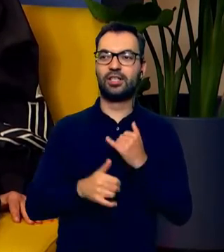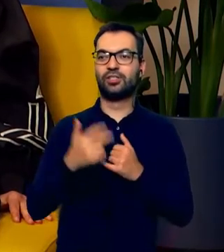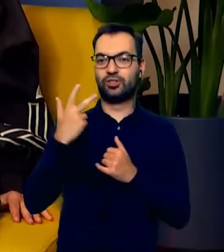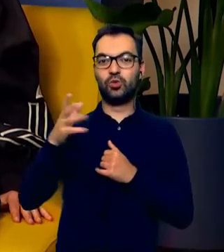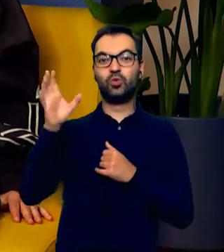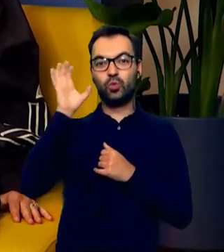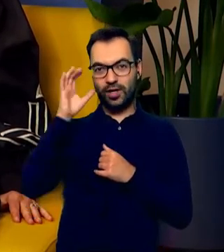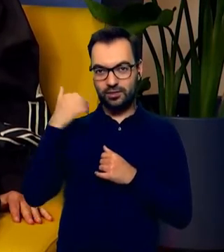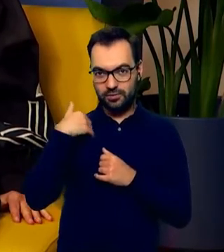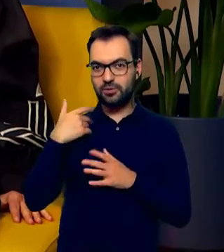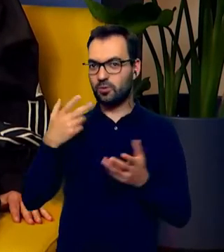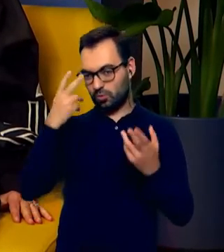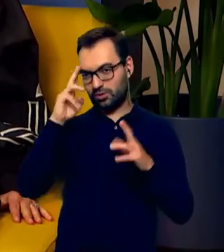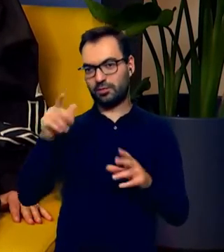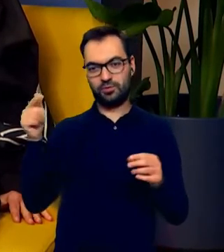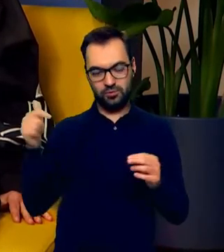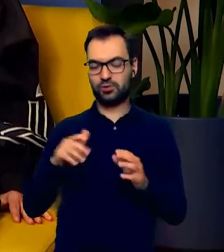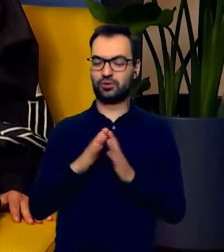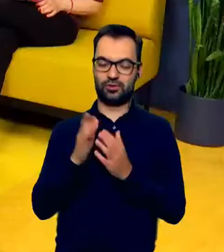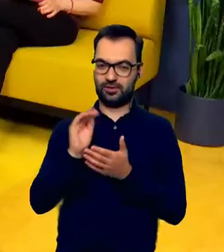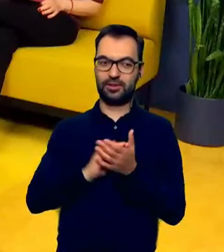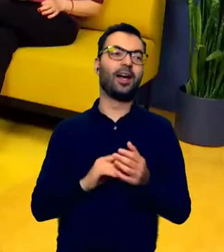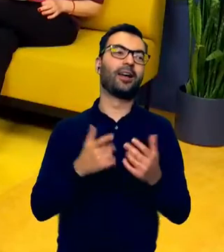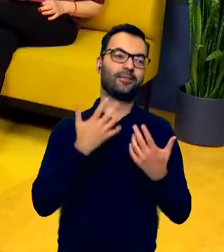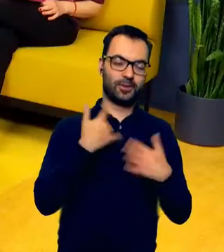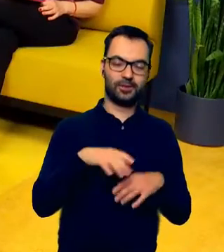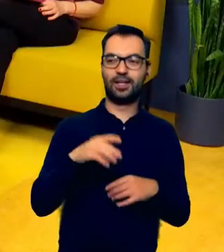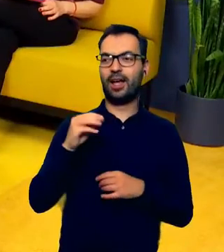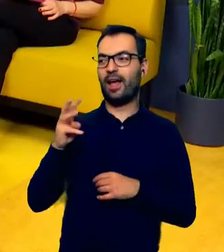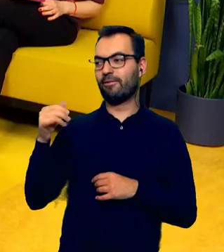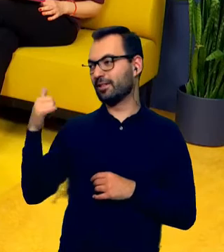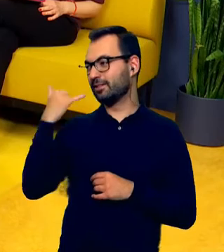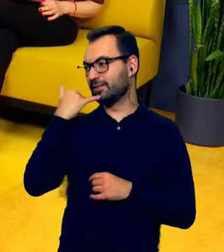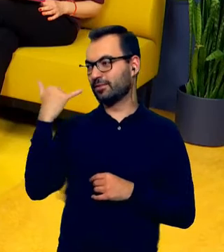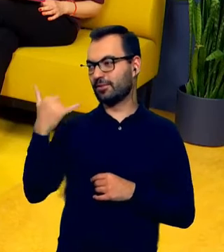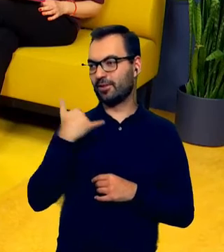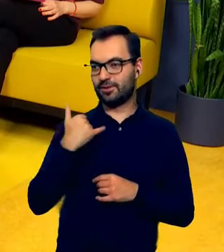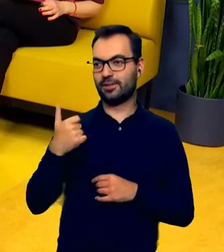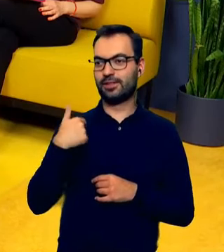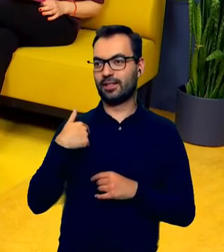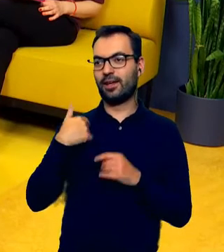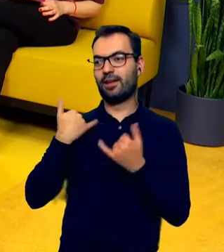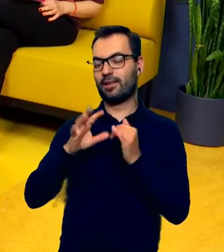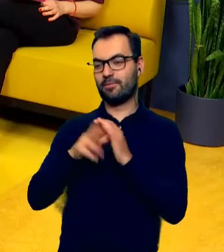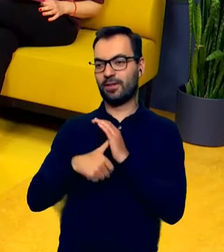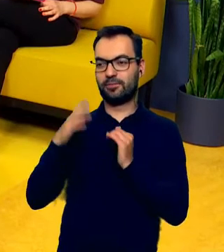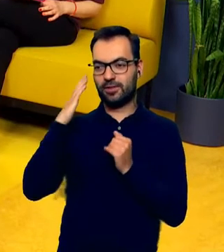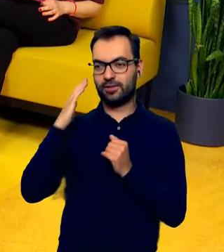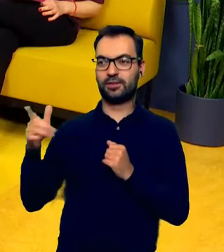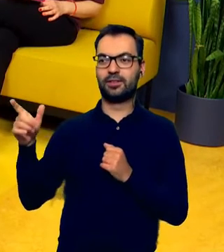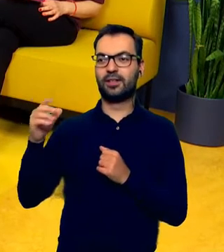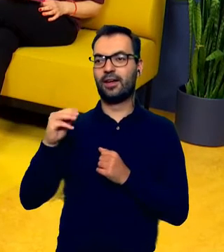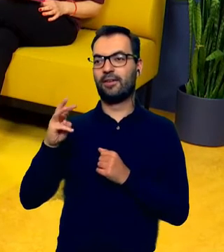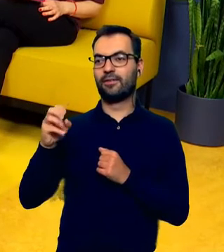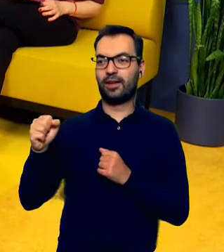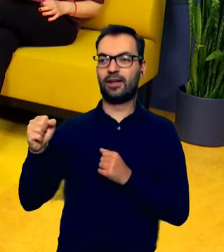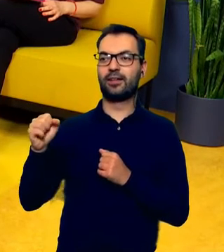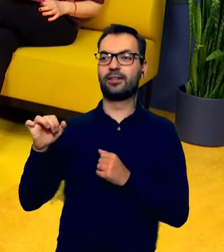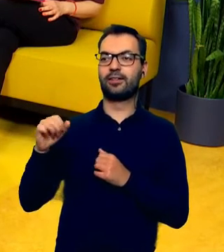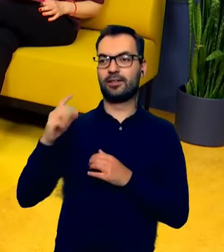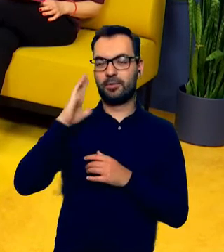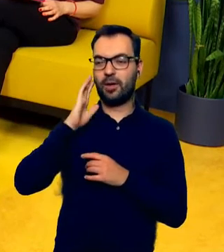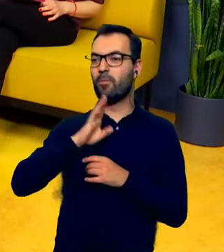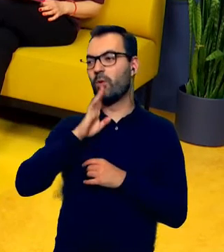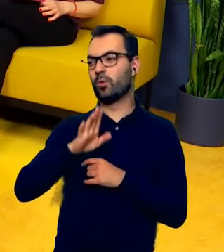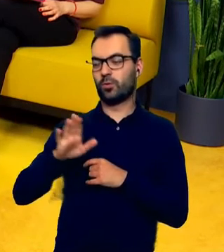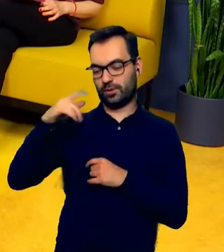trzech słuchaczy, to zapragnęłyście o czytelnikach. Tak. Ewka zadzwoniła i mówi, bo ja jestem z innego miasta i Ewka z daleko na